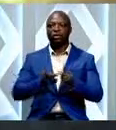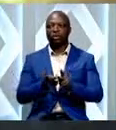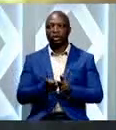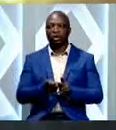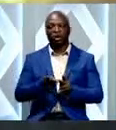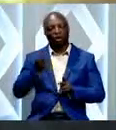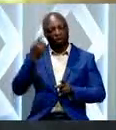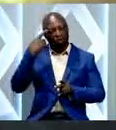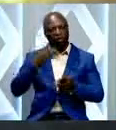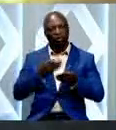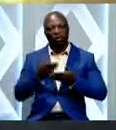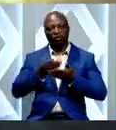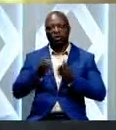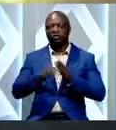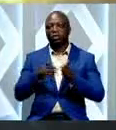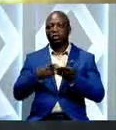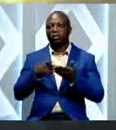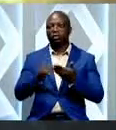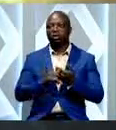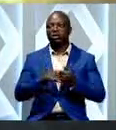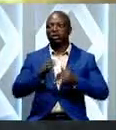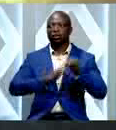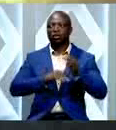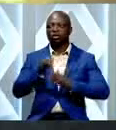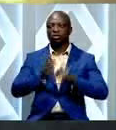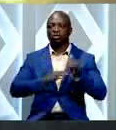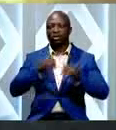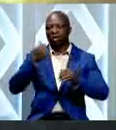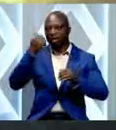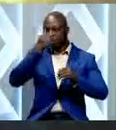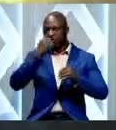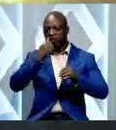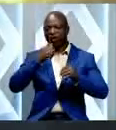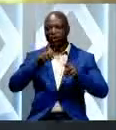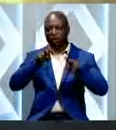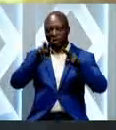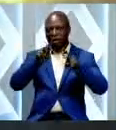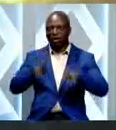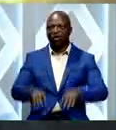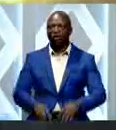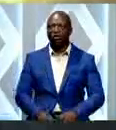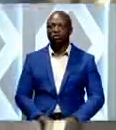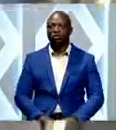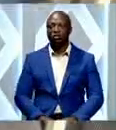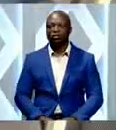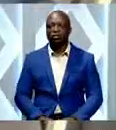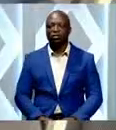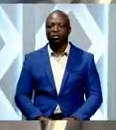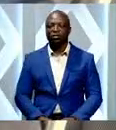pour le financement des projets d'infrastructures en Afrique. Écoutez cela.